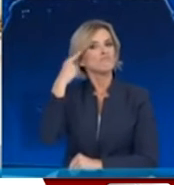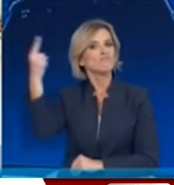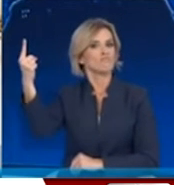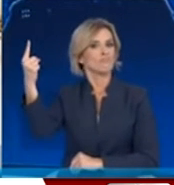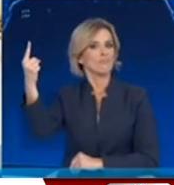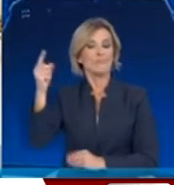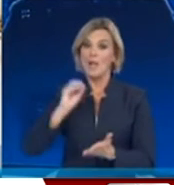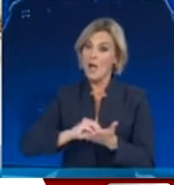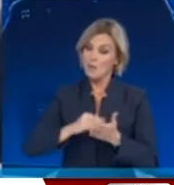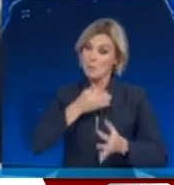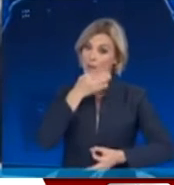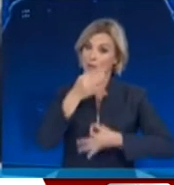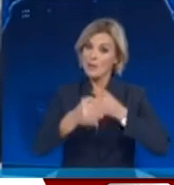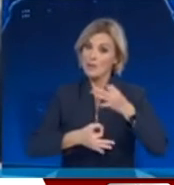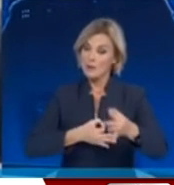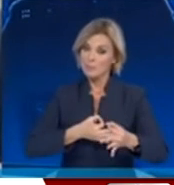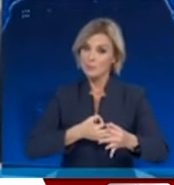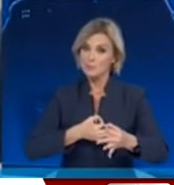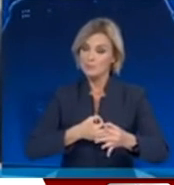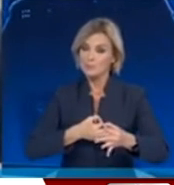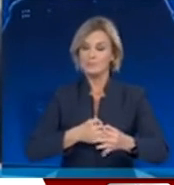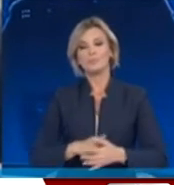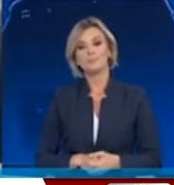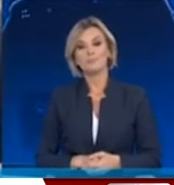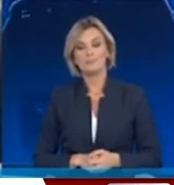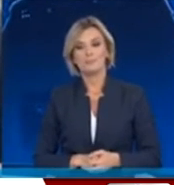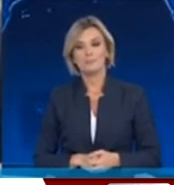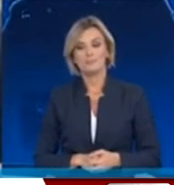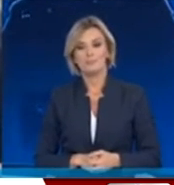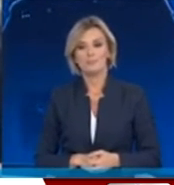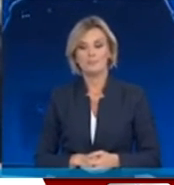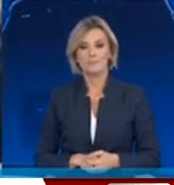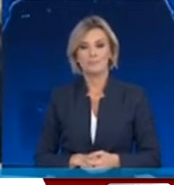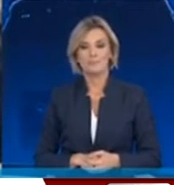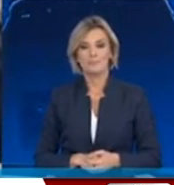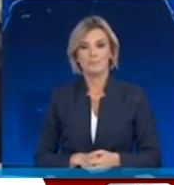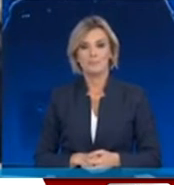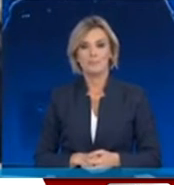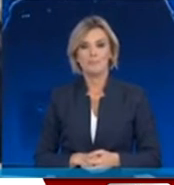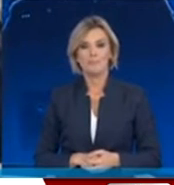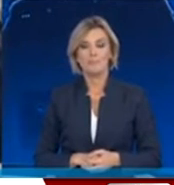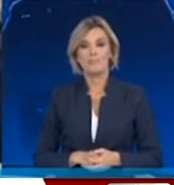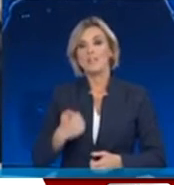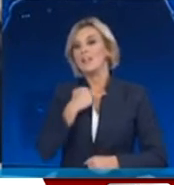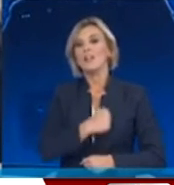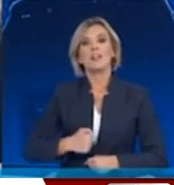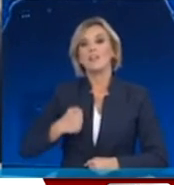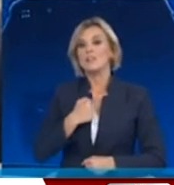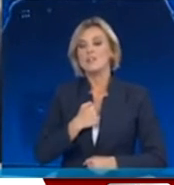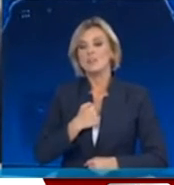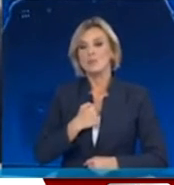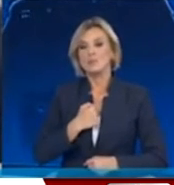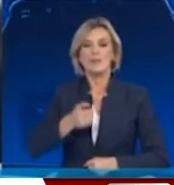στρατιωτική βάση της Σούδα στην Κρήτη. Ενημερώθηκαν για τη λειτουργία της και στη συνέχεια επιβιβάστηκαν στην ελληνική φρεγάτα